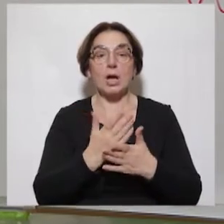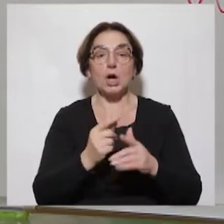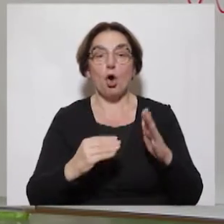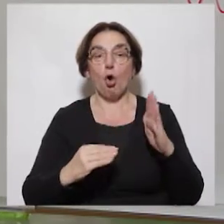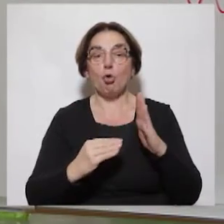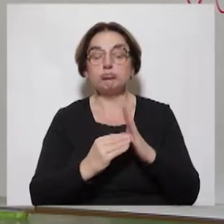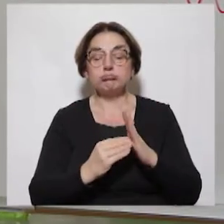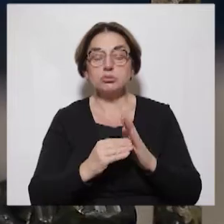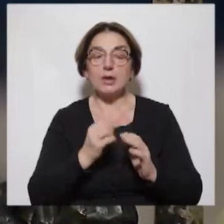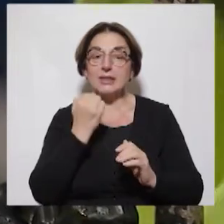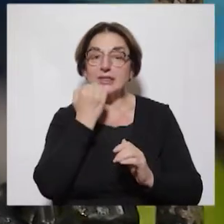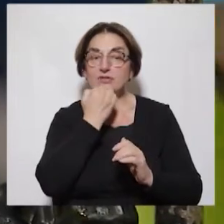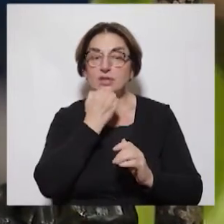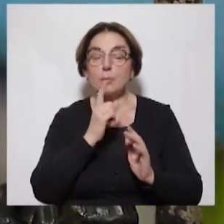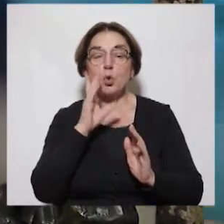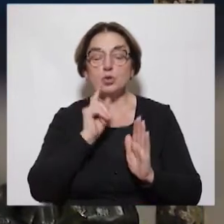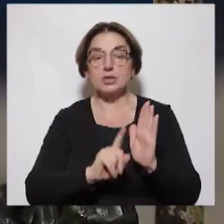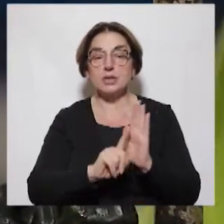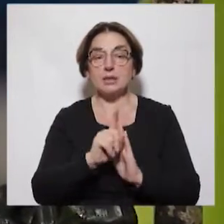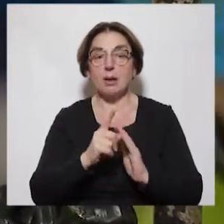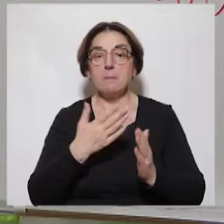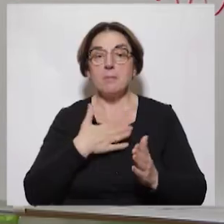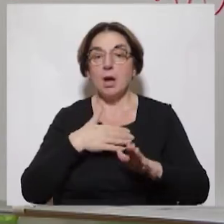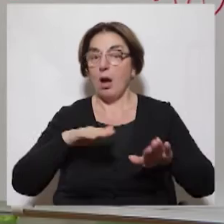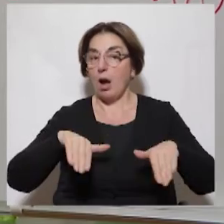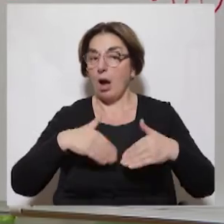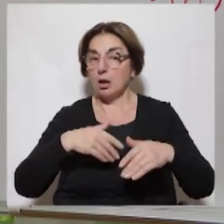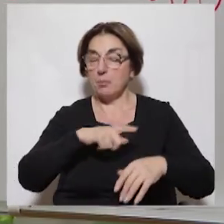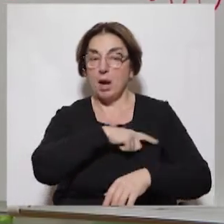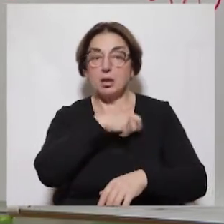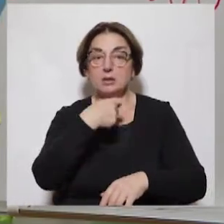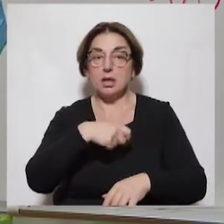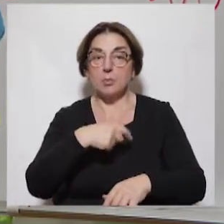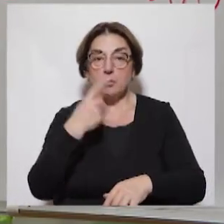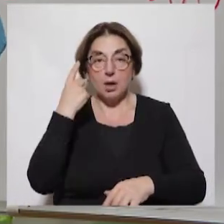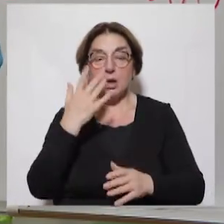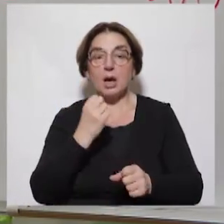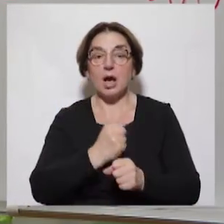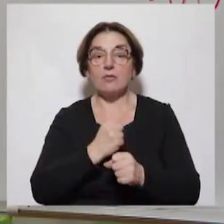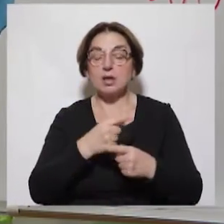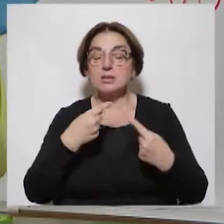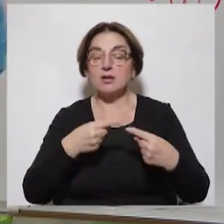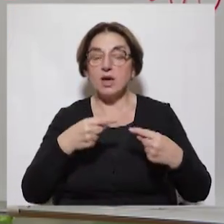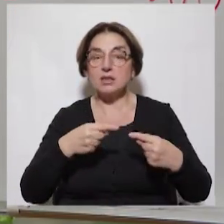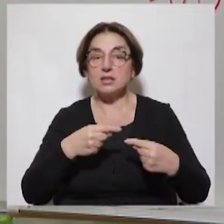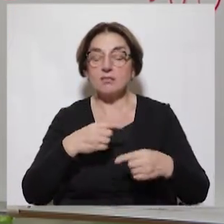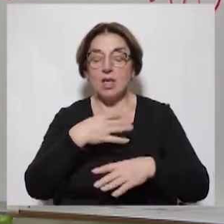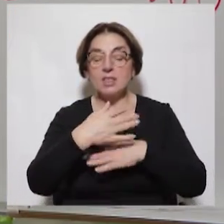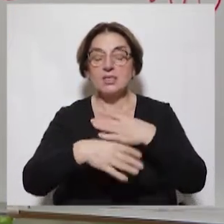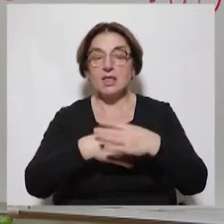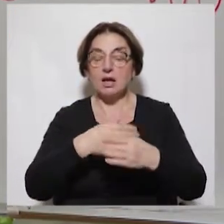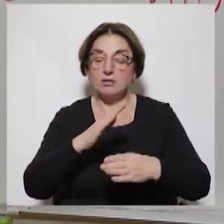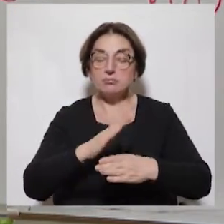იქნება კონკრეტული ნივთიერება. აი წარმოიდგინეთ პირობითად, არ მაქვს მე თერმომეტრი და მინდა რომ გამოვხადო სხვადასხვა